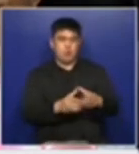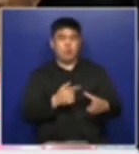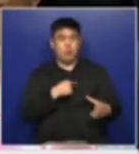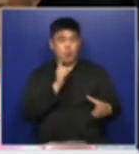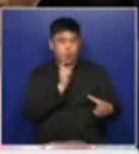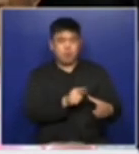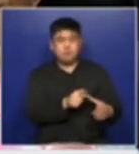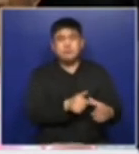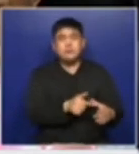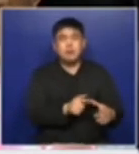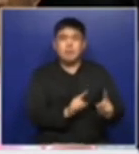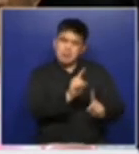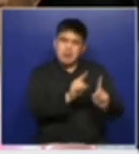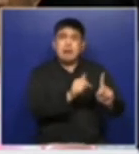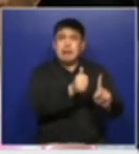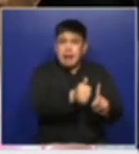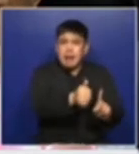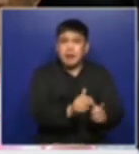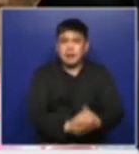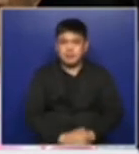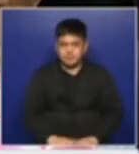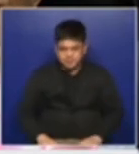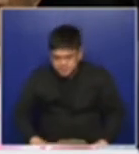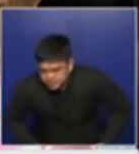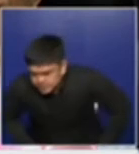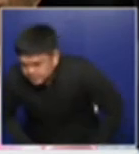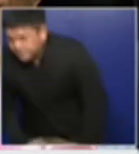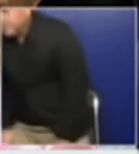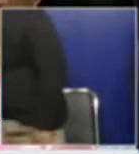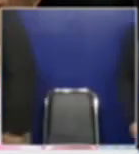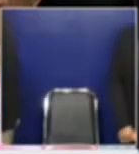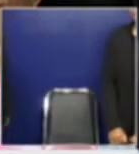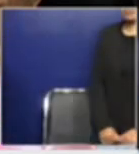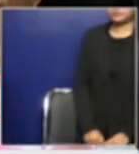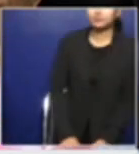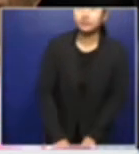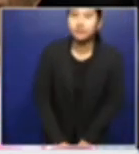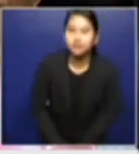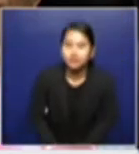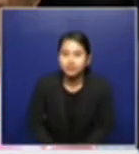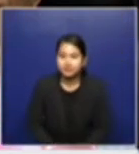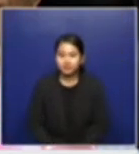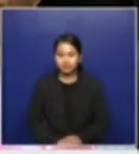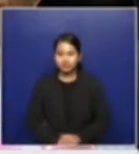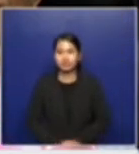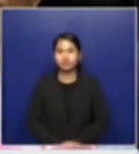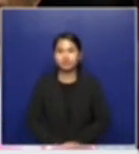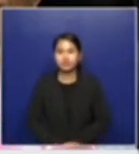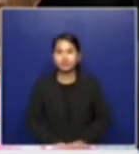อะไรมันวัดผลสัมฤทธิ์ได้เลยปฏิรูประบบสักระบบหนึ่งผมไม่ว่าอะไรครับ